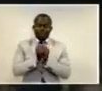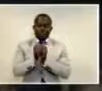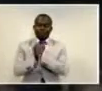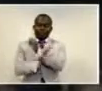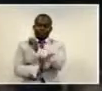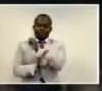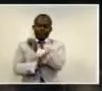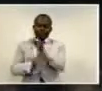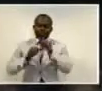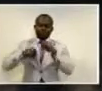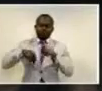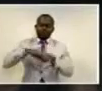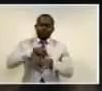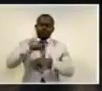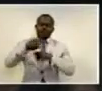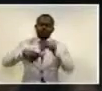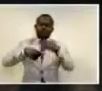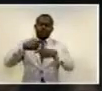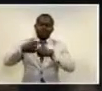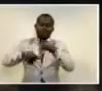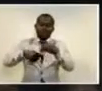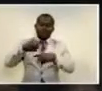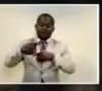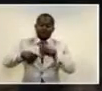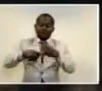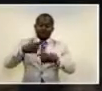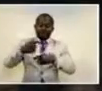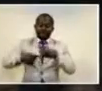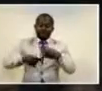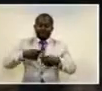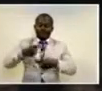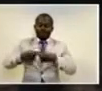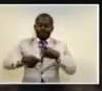igihugu cyacu gikomeze kibe